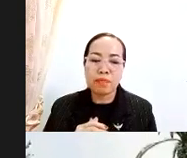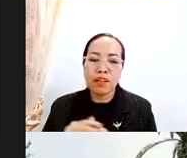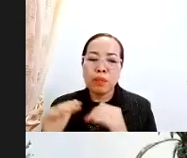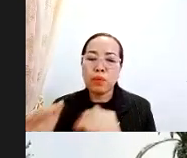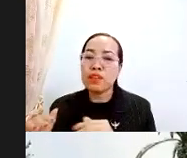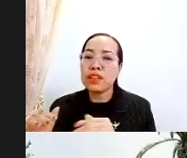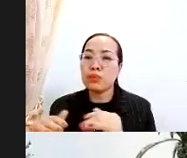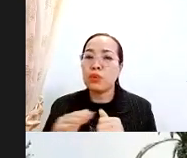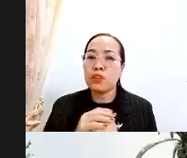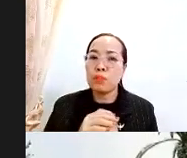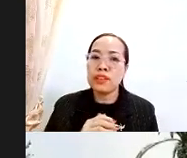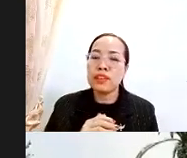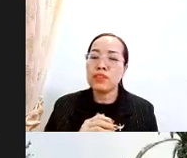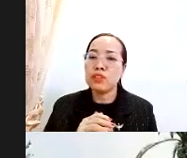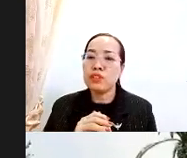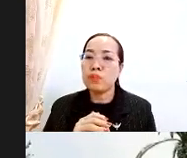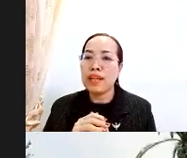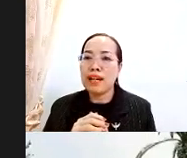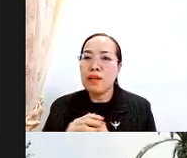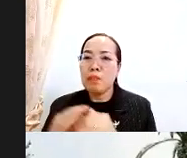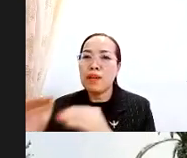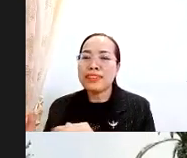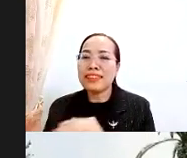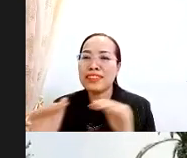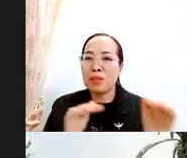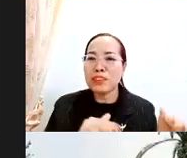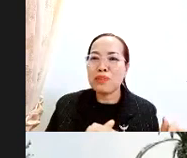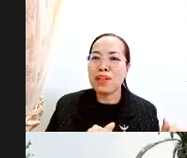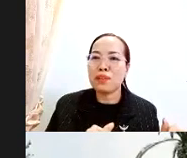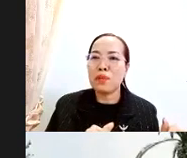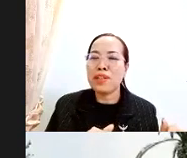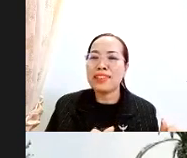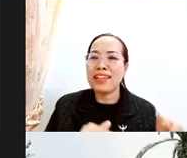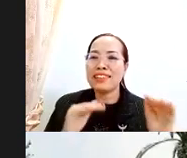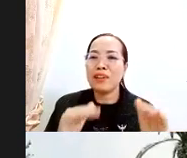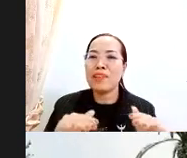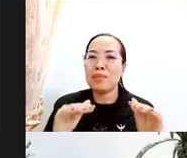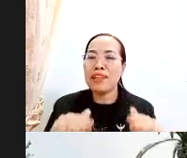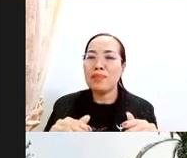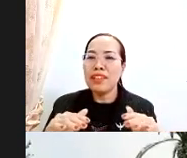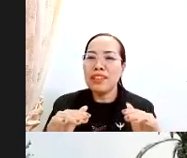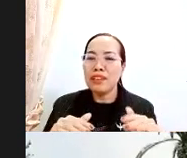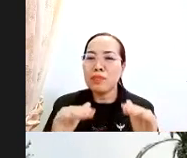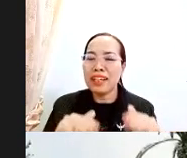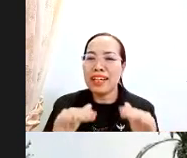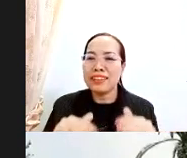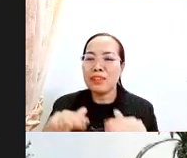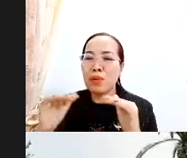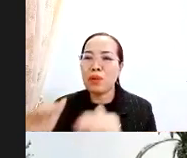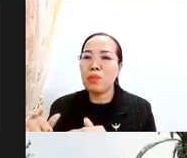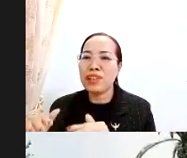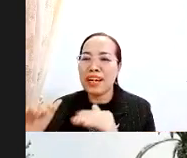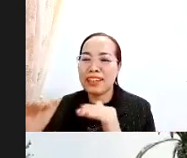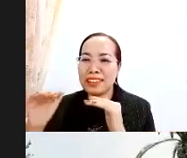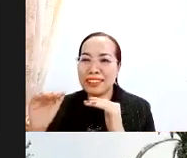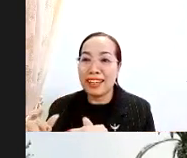chả pru nơi chấm nuôi tomi dương đôi nhom tha bờ sân thì khi mình score tomi tế nhom nâng miên nhom nâng khai thì chưa bộc